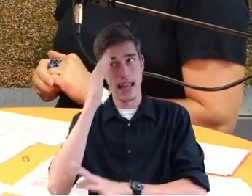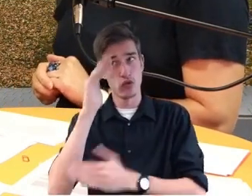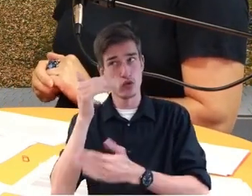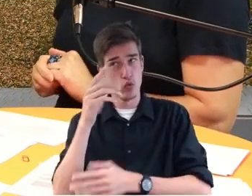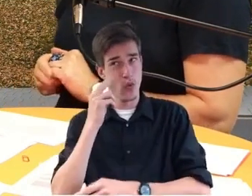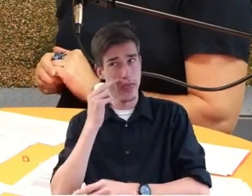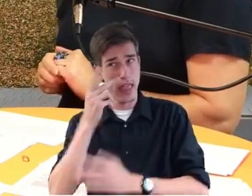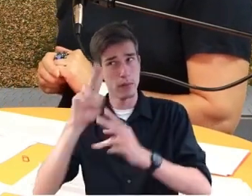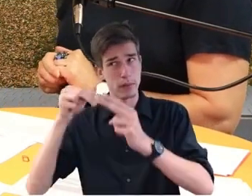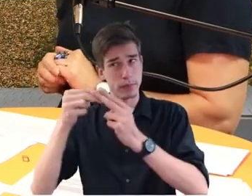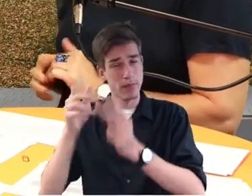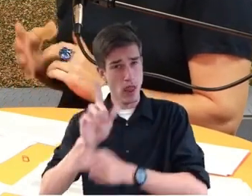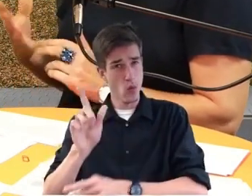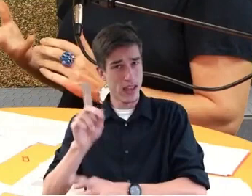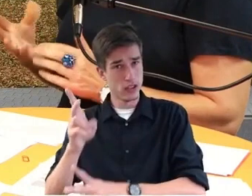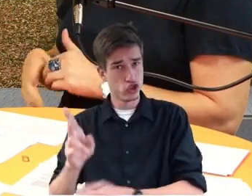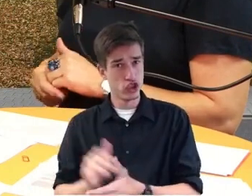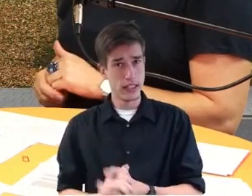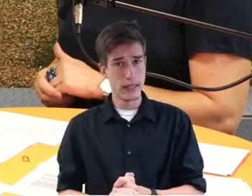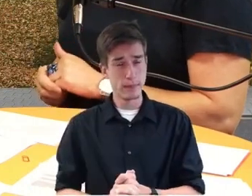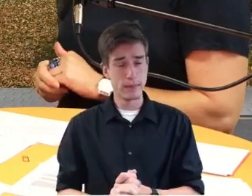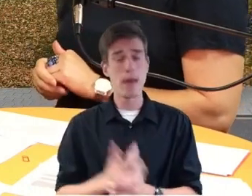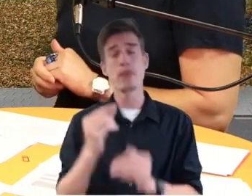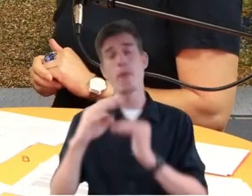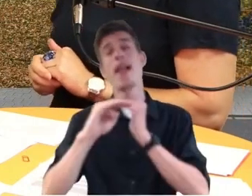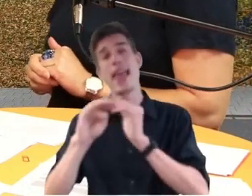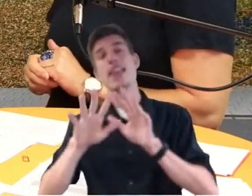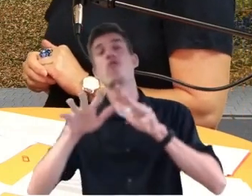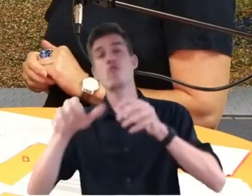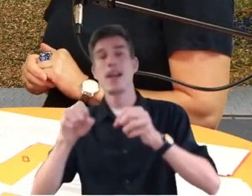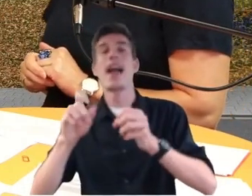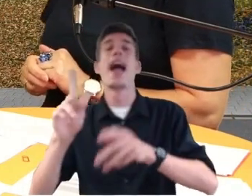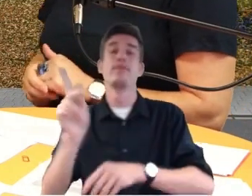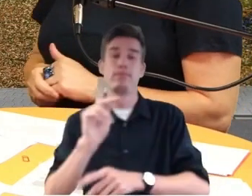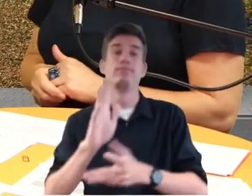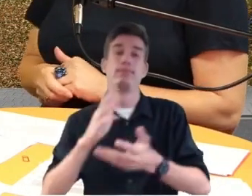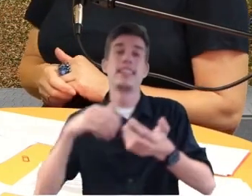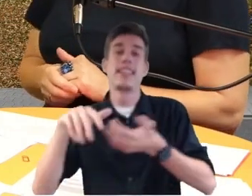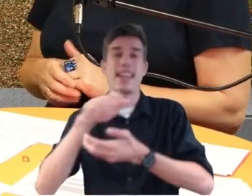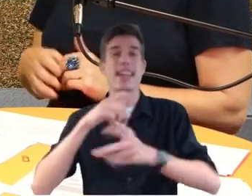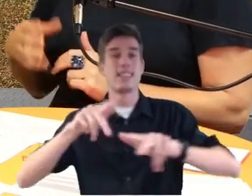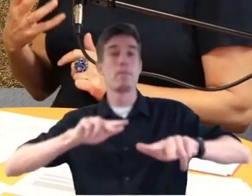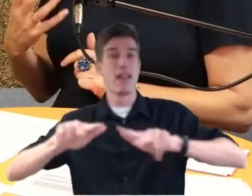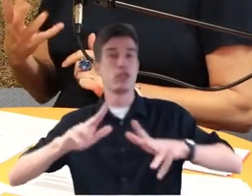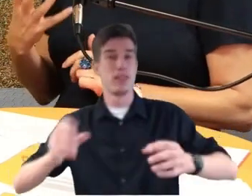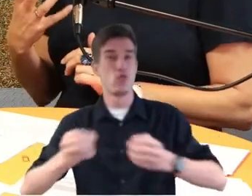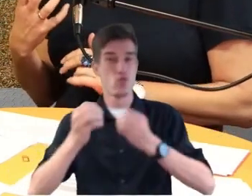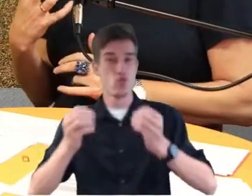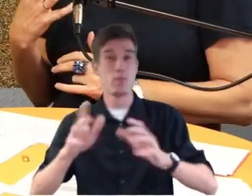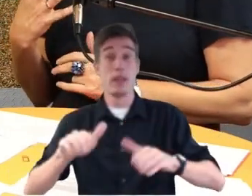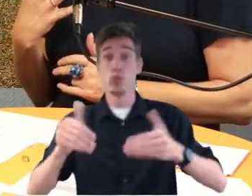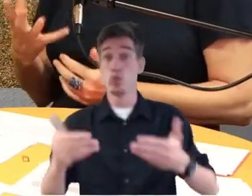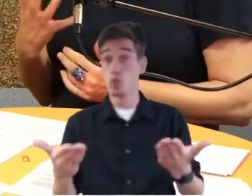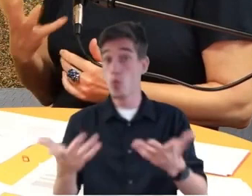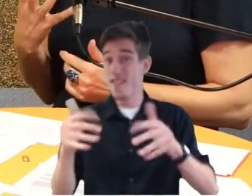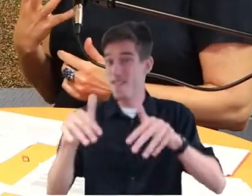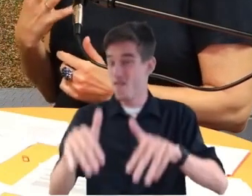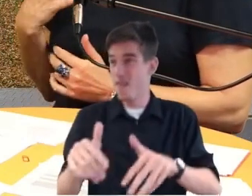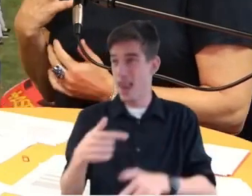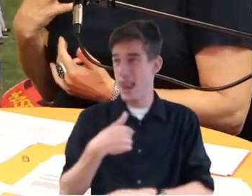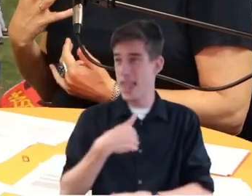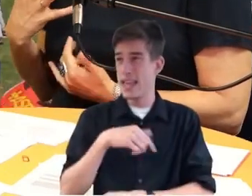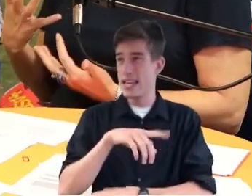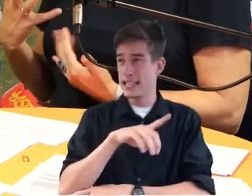lükex länder übergreifende krisenmanagement übung wir also in dem fall würde ich doch tatsächlich